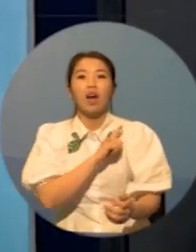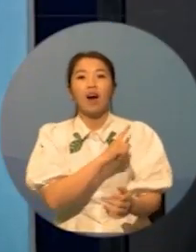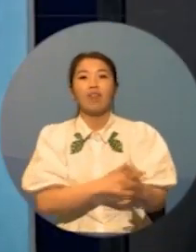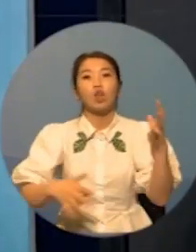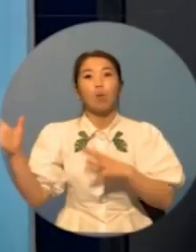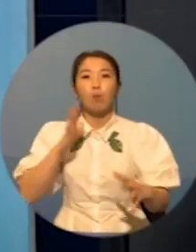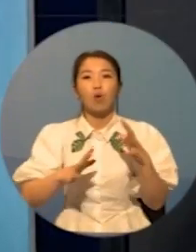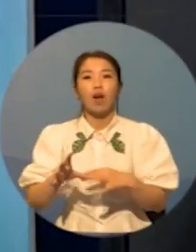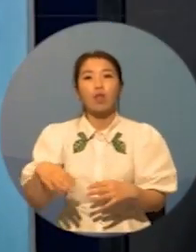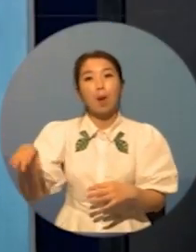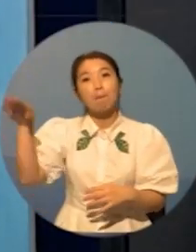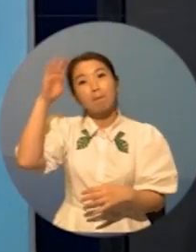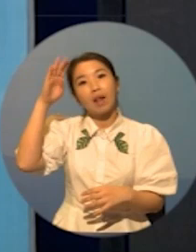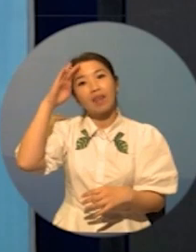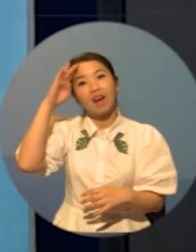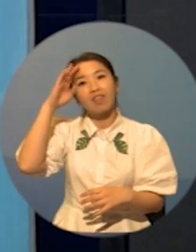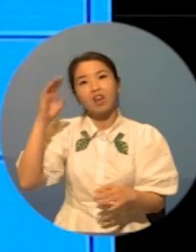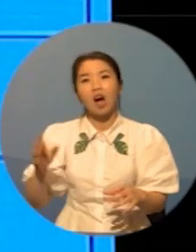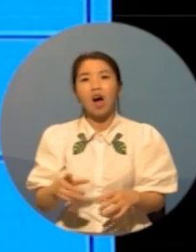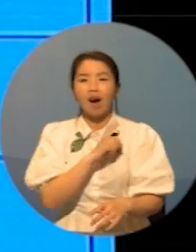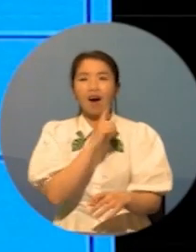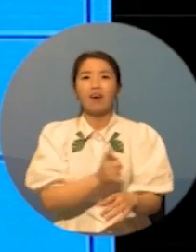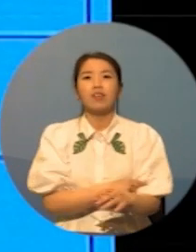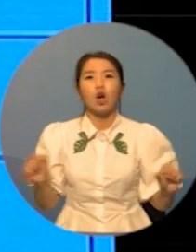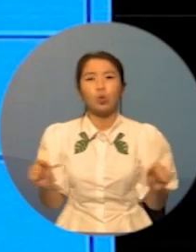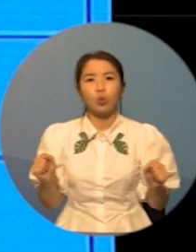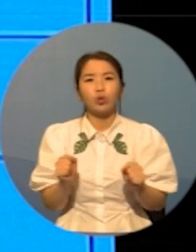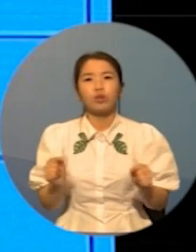қатты боран асқардың әр жағынан бір алып көрді.